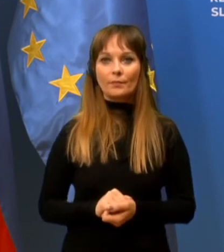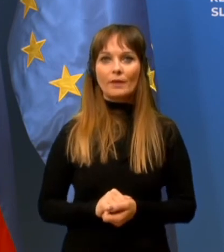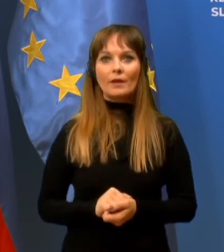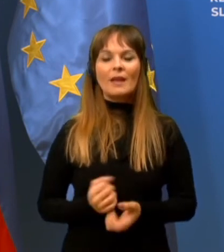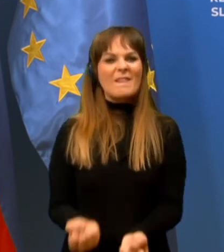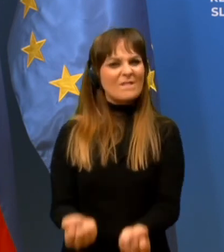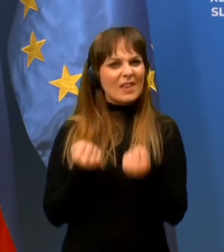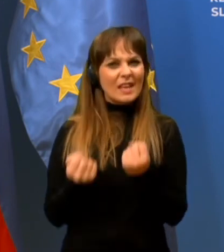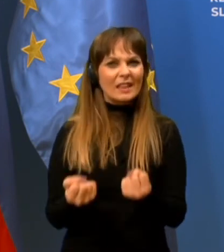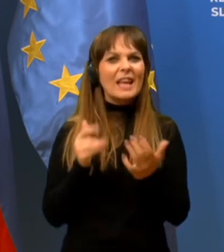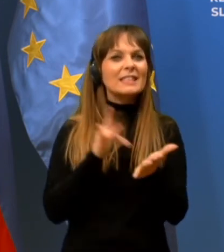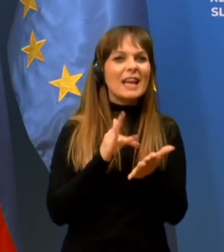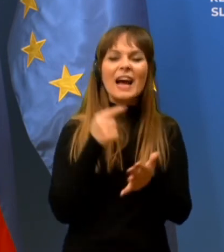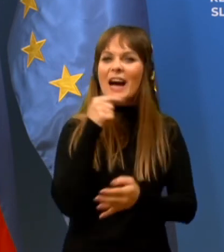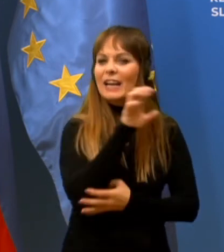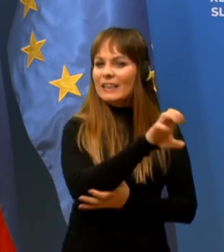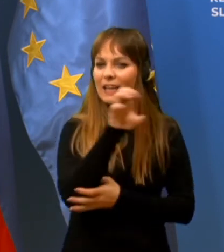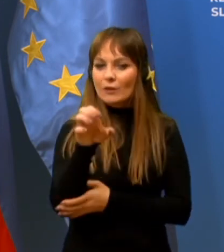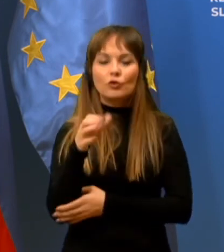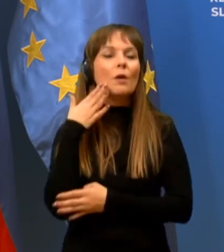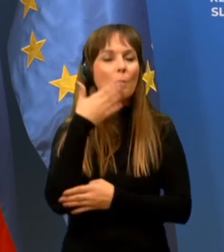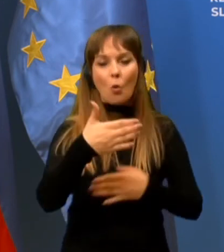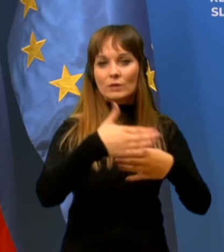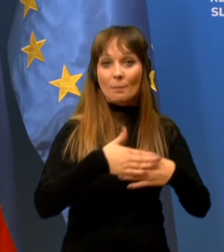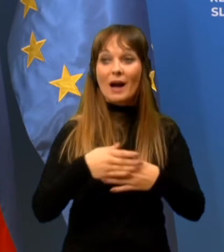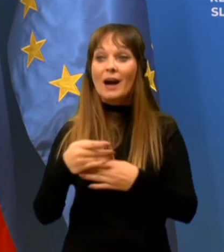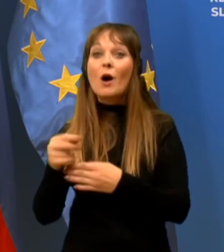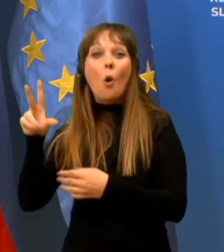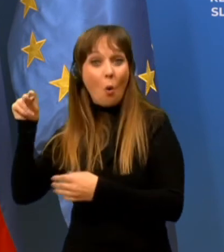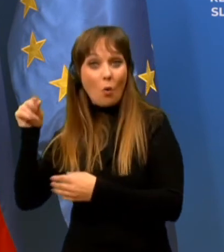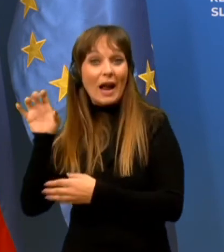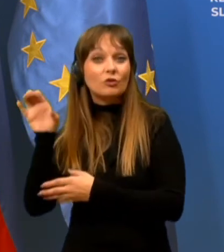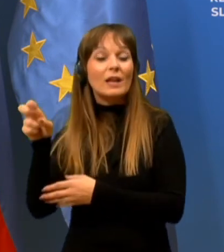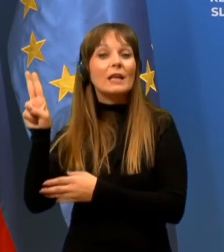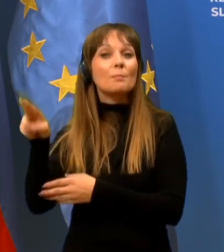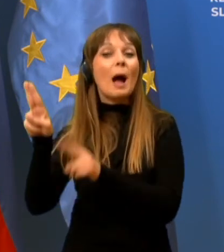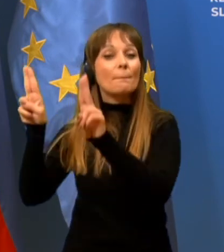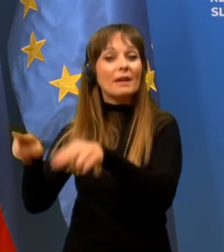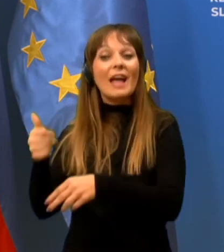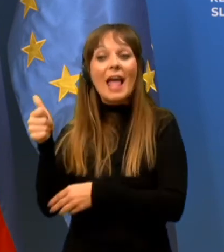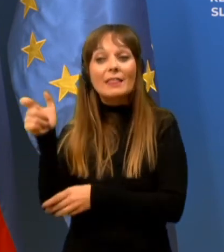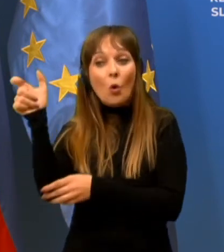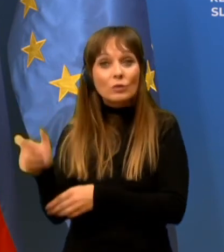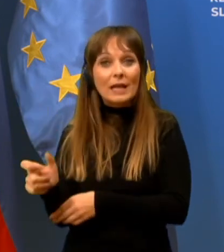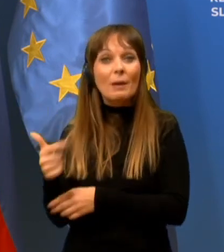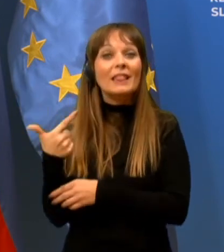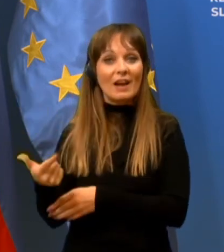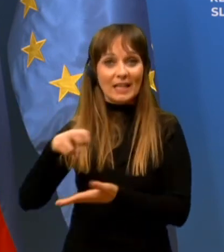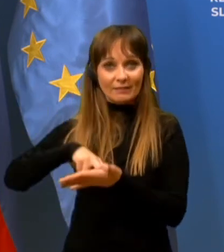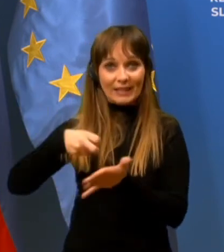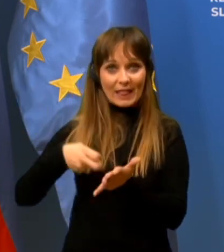Fitnes centri v rdečih regijah ostajajo zaprti, v oranžnih pa velja pravilo ene osebe na 20 kvadratnih